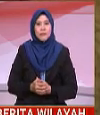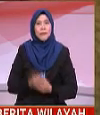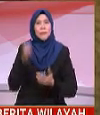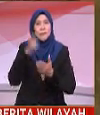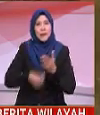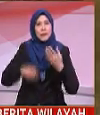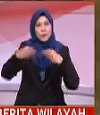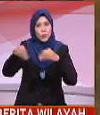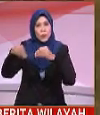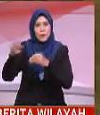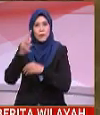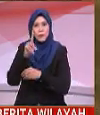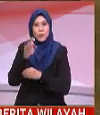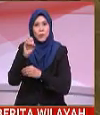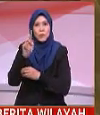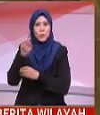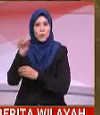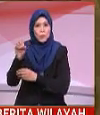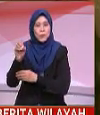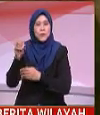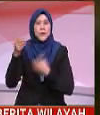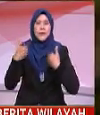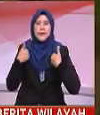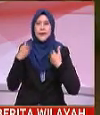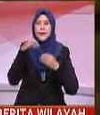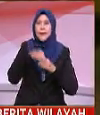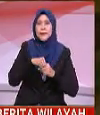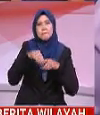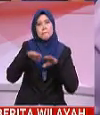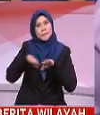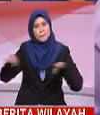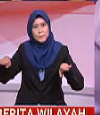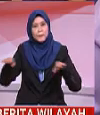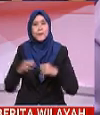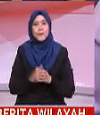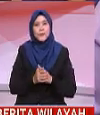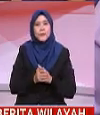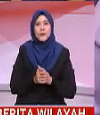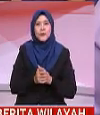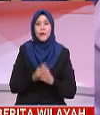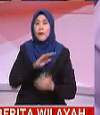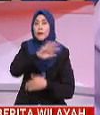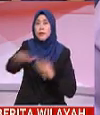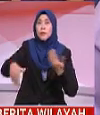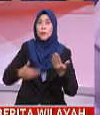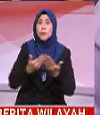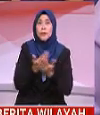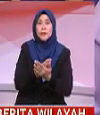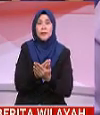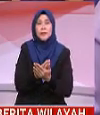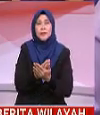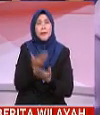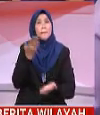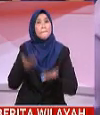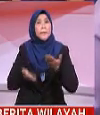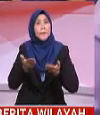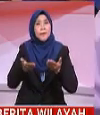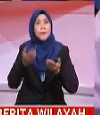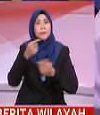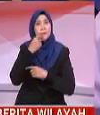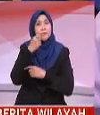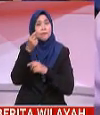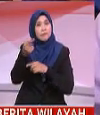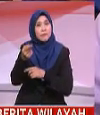Harga pasaran koko juga dilaporkan berada dalam keadaan stabil. Secara keseluruhannya kita mungkin boleh